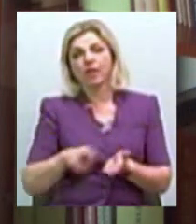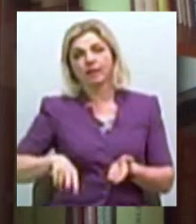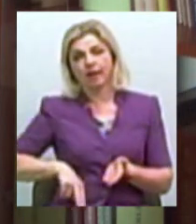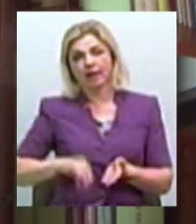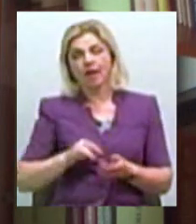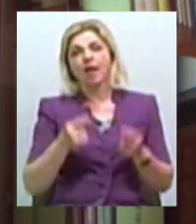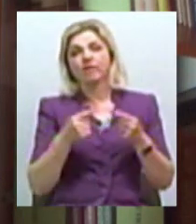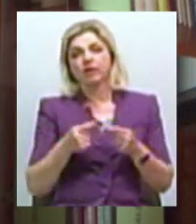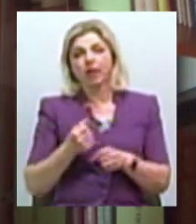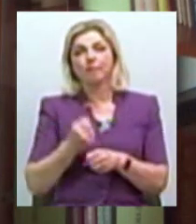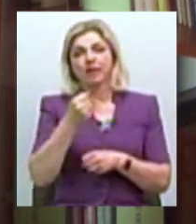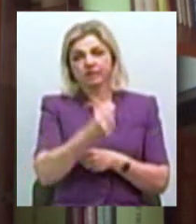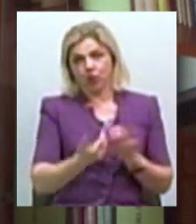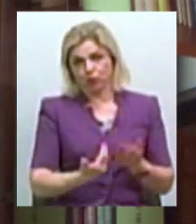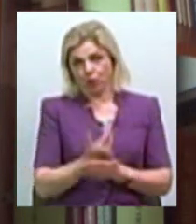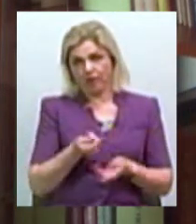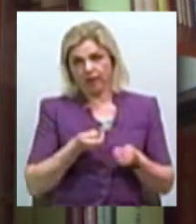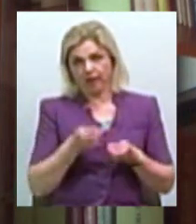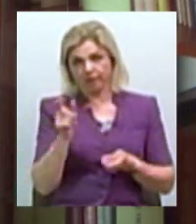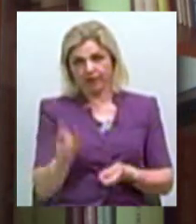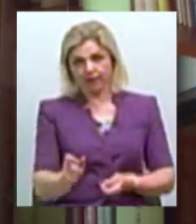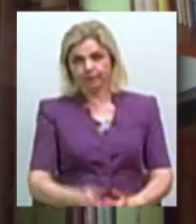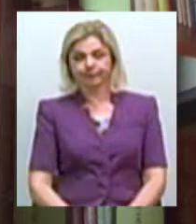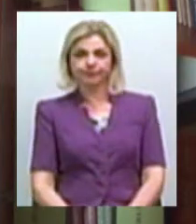відповідно призначити нового керівника.